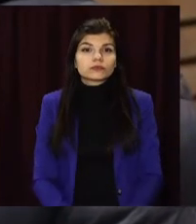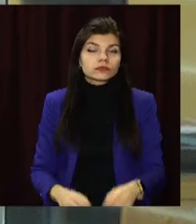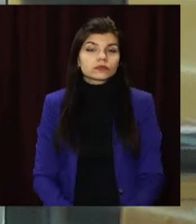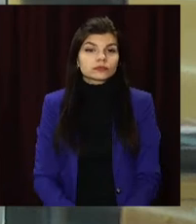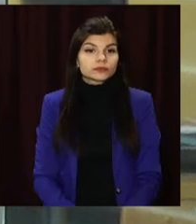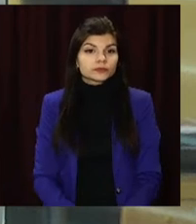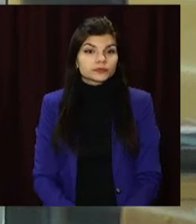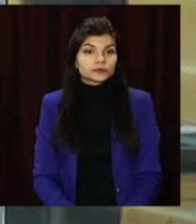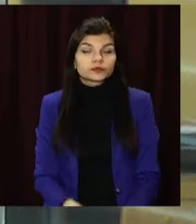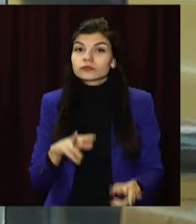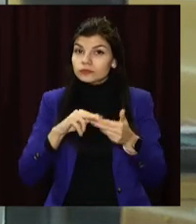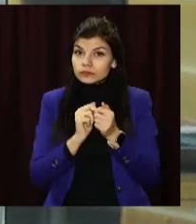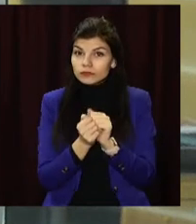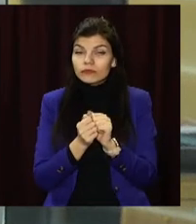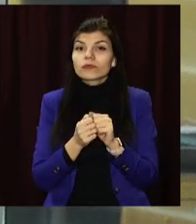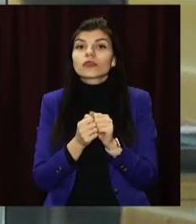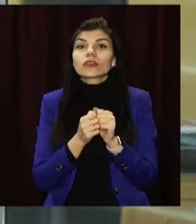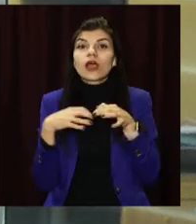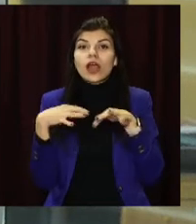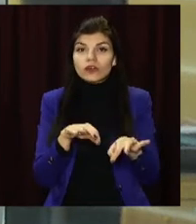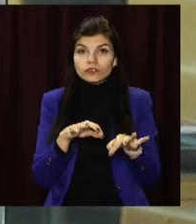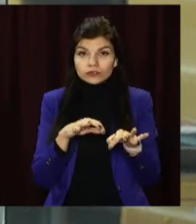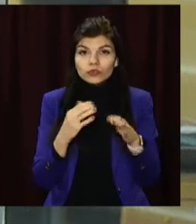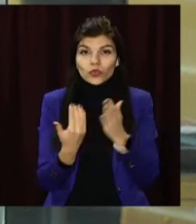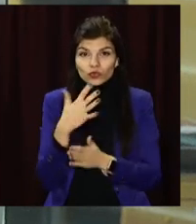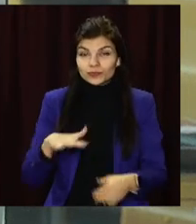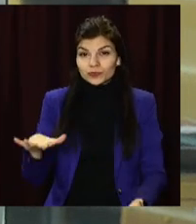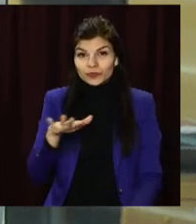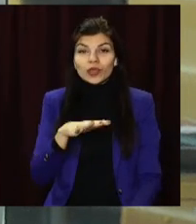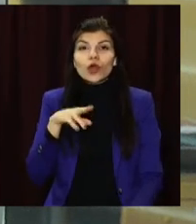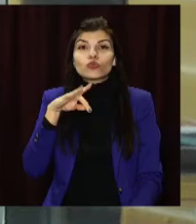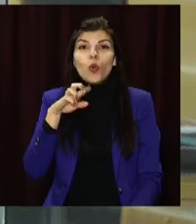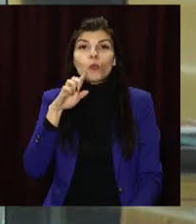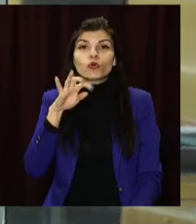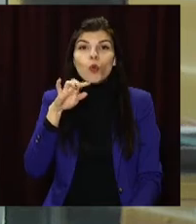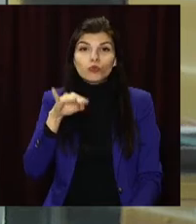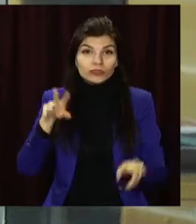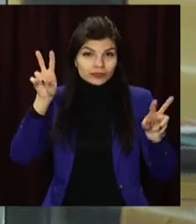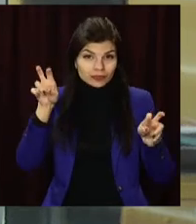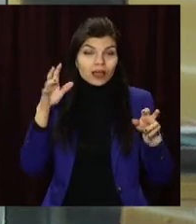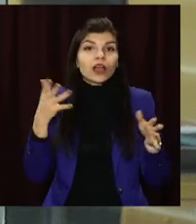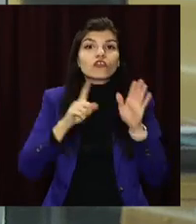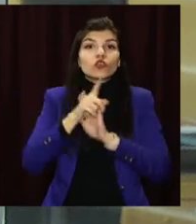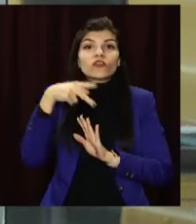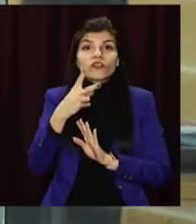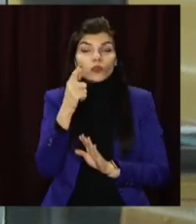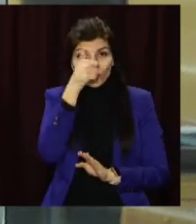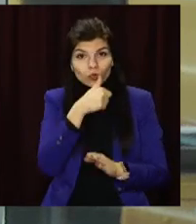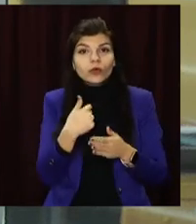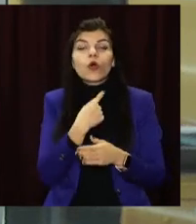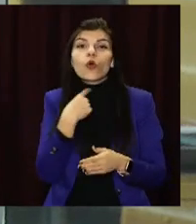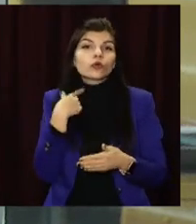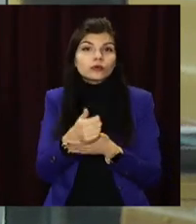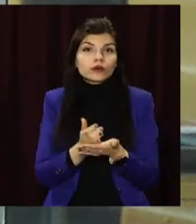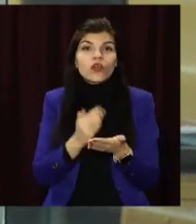безопасности. У Кам'янському аварійна служба нового комунального підприємства «Добробут», яке з початку 2021-го обслуговує